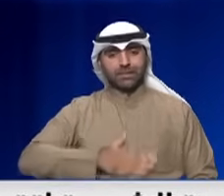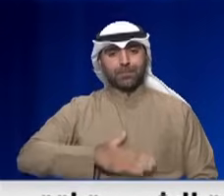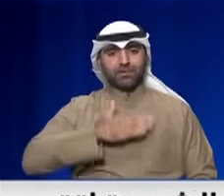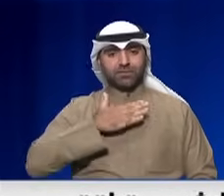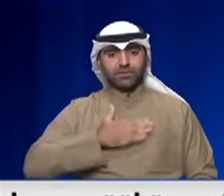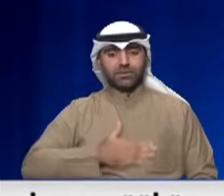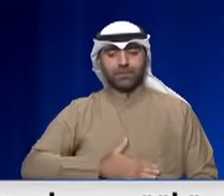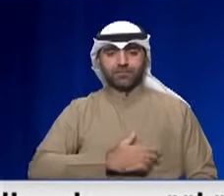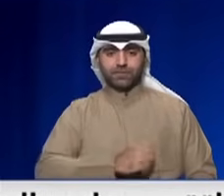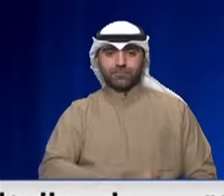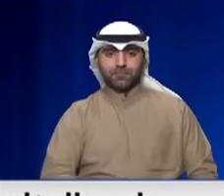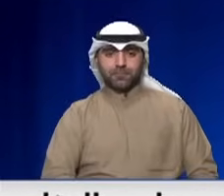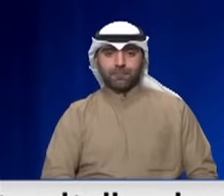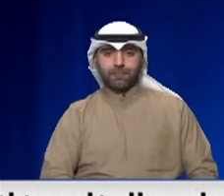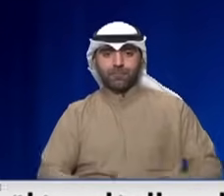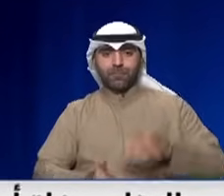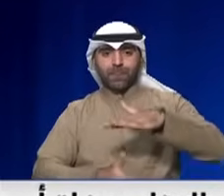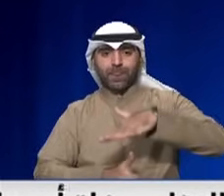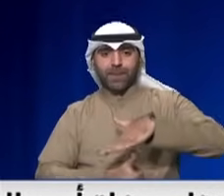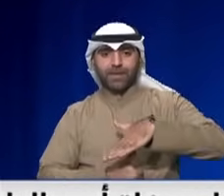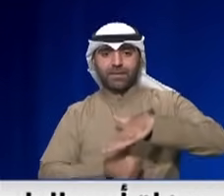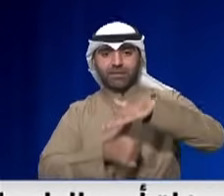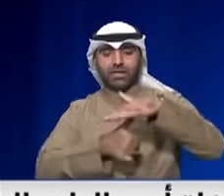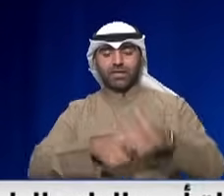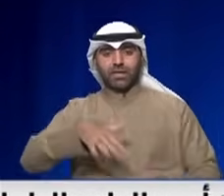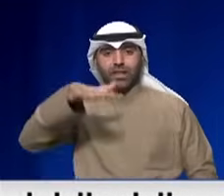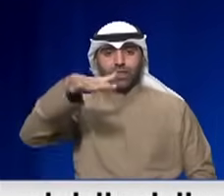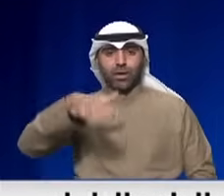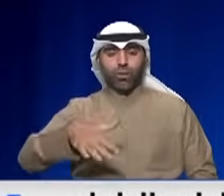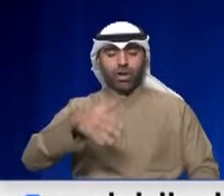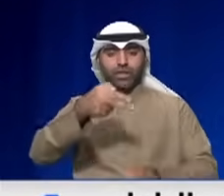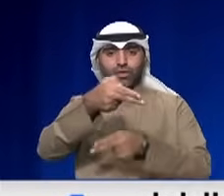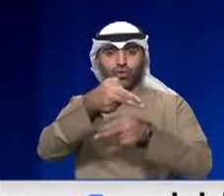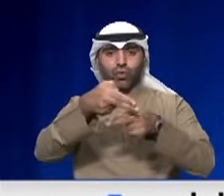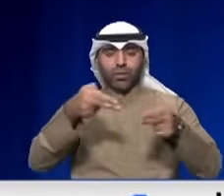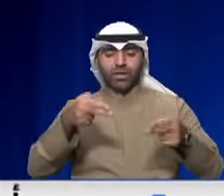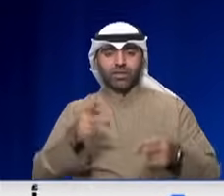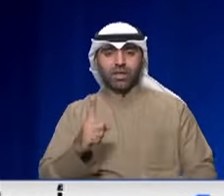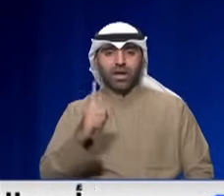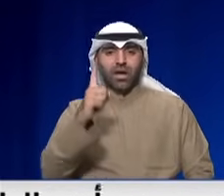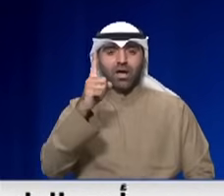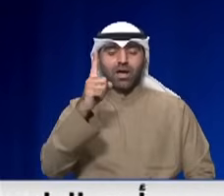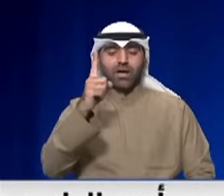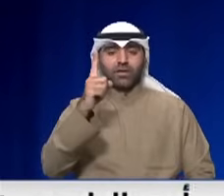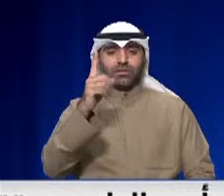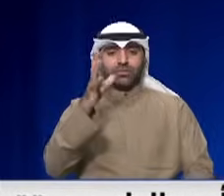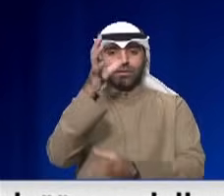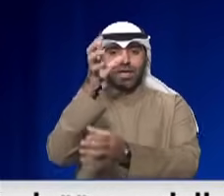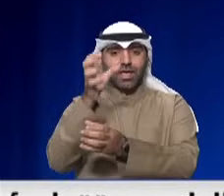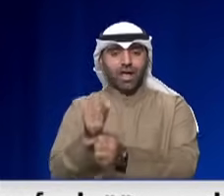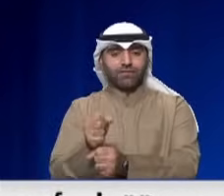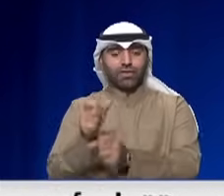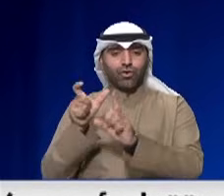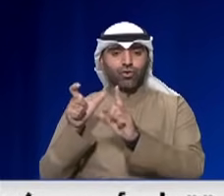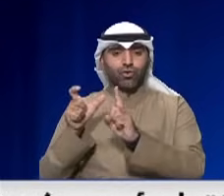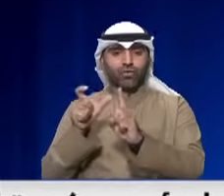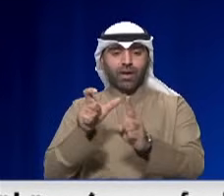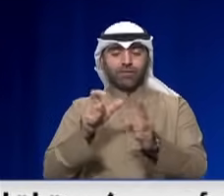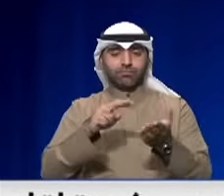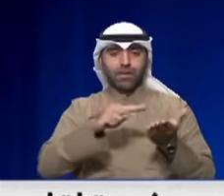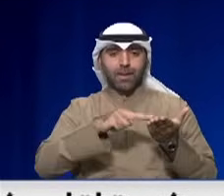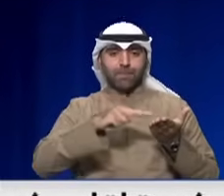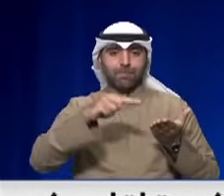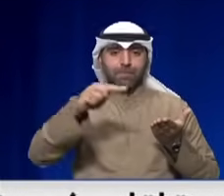بعث حضره صاحب السمو امير البلاد الشيخ مشعل الاحمد الجابر الصباح حفظه الله ورعاه ببرق